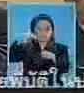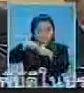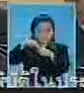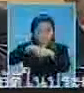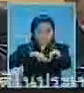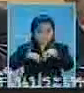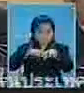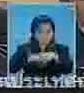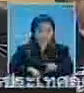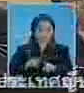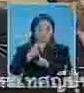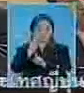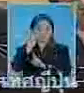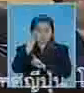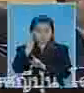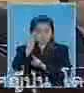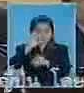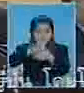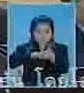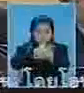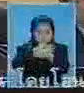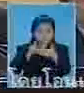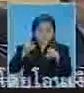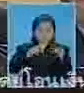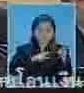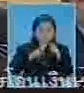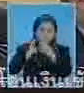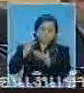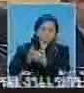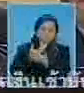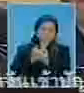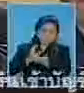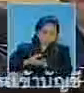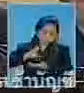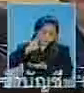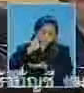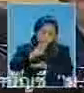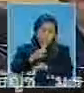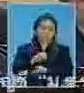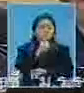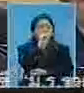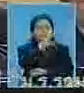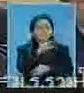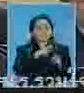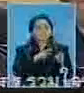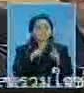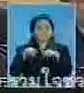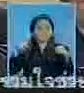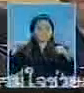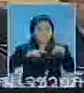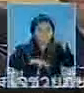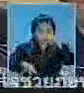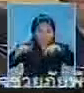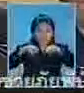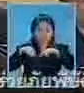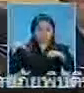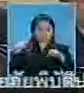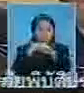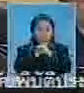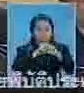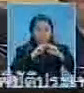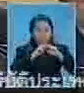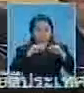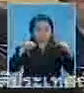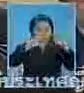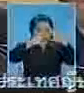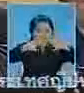เรื่องที่เจ็ดก็คือนโยบายการตั้งงบประมาณที่ท่านอ้างว่าเป็นการรักษาเสถียรภาพรัฐบาลเป็นหลักและเรื่องสุดท้